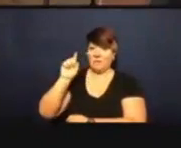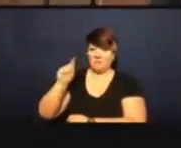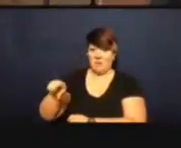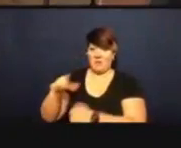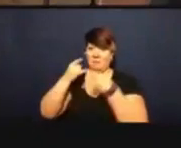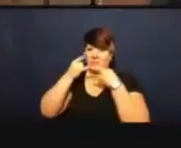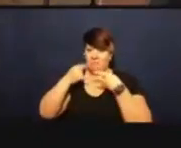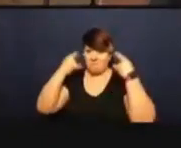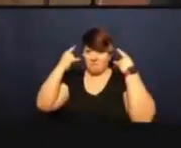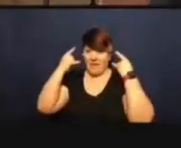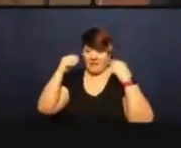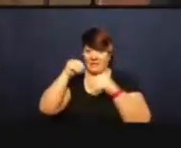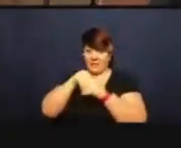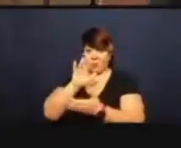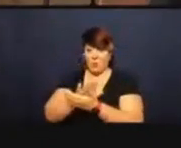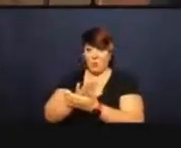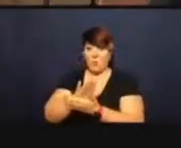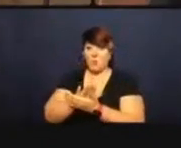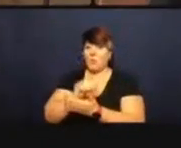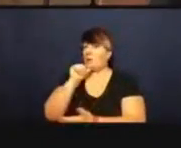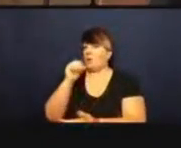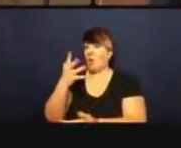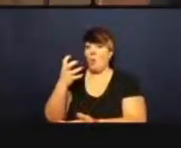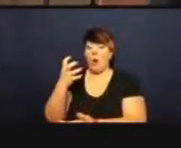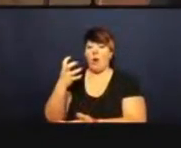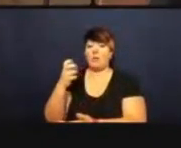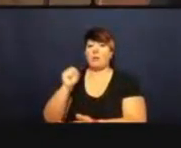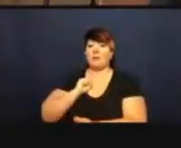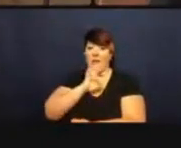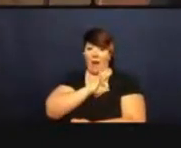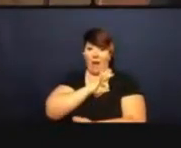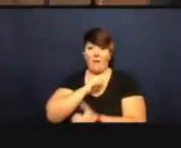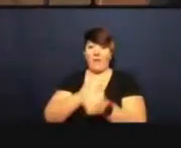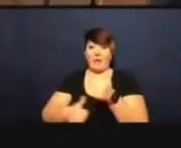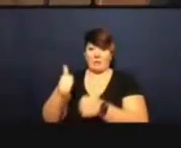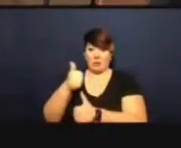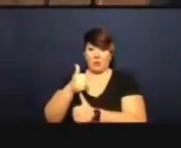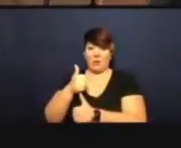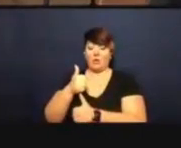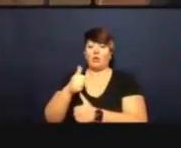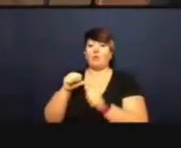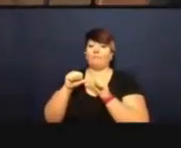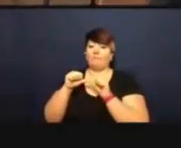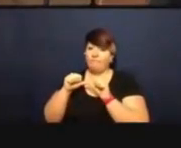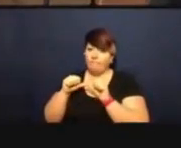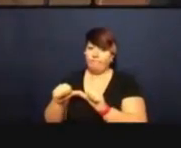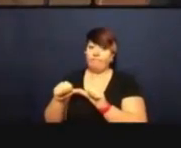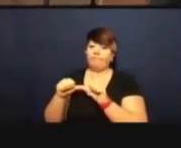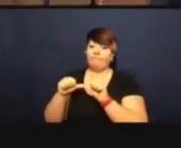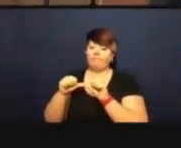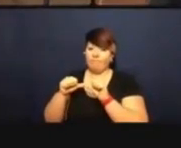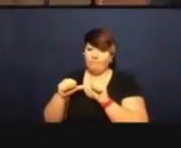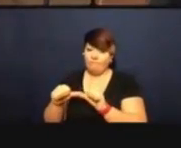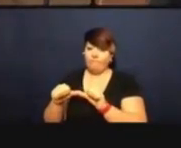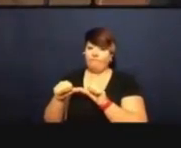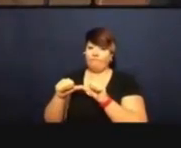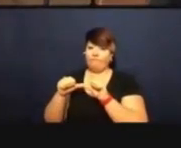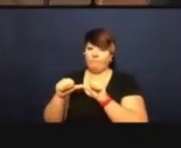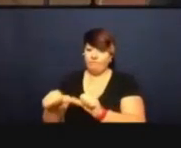iwapo kwa mfano mambo yataendelea kuwa hali itaendelea kuwa kudorora